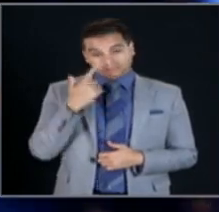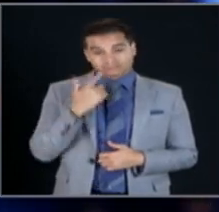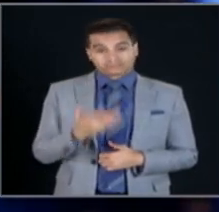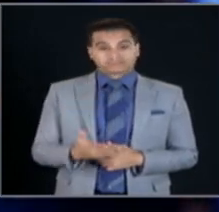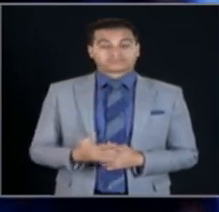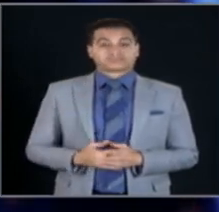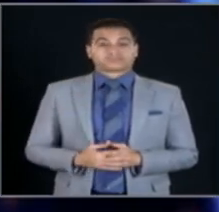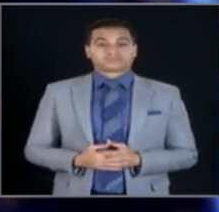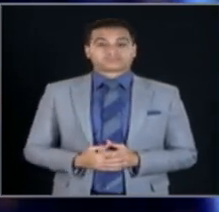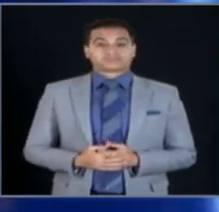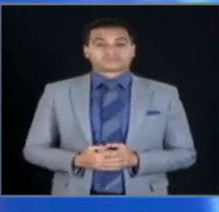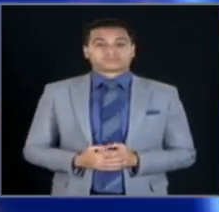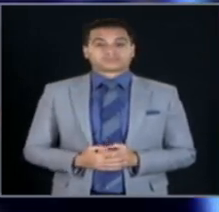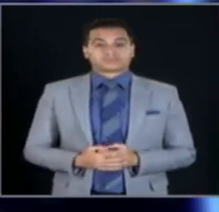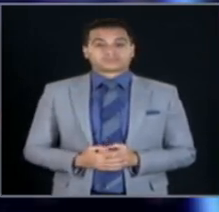على البظر